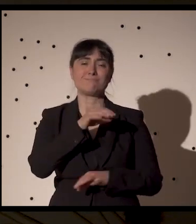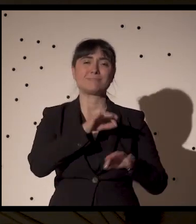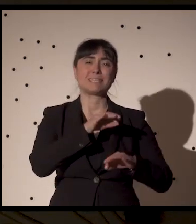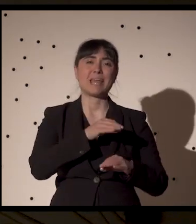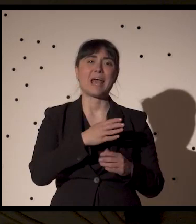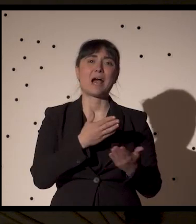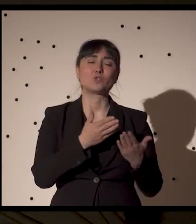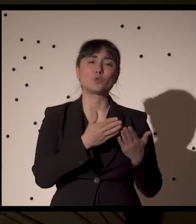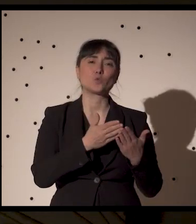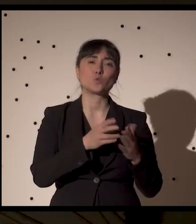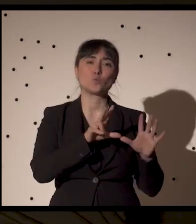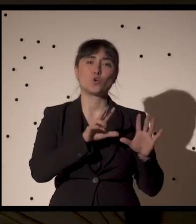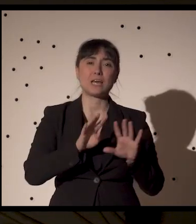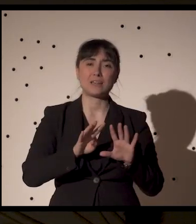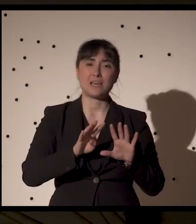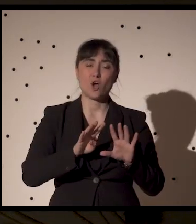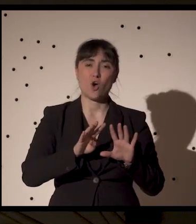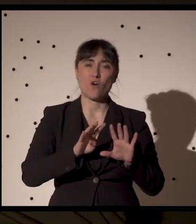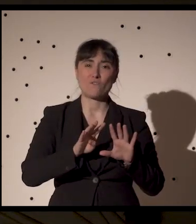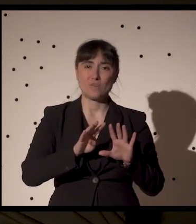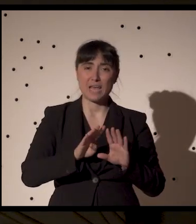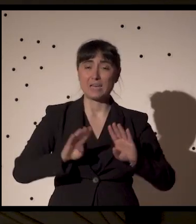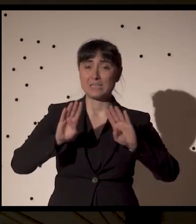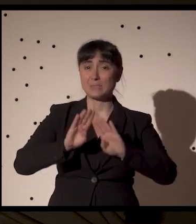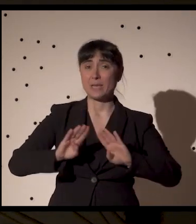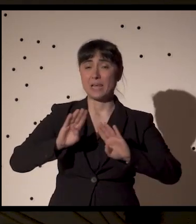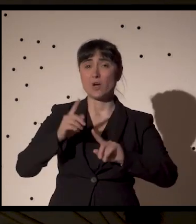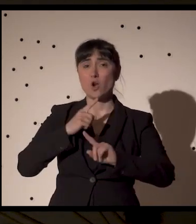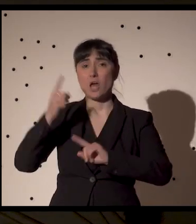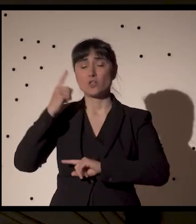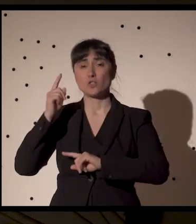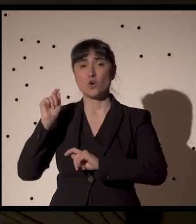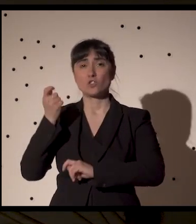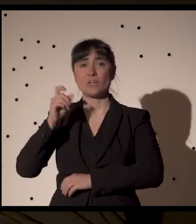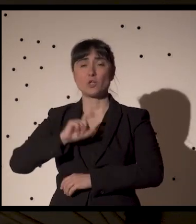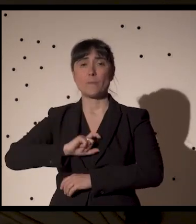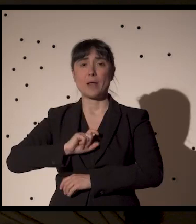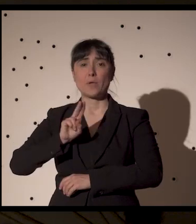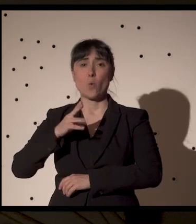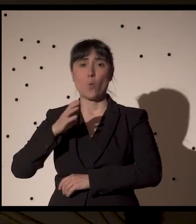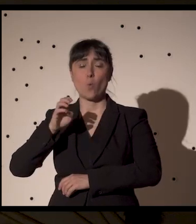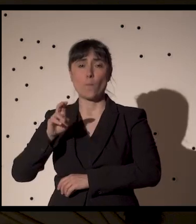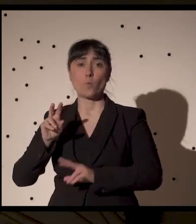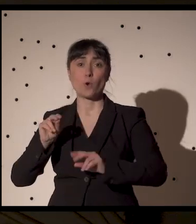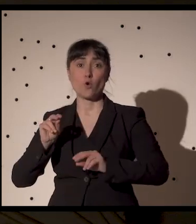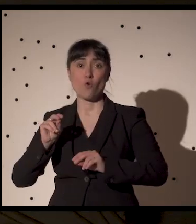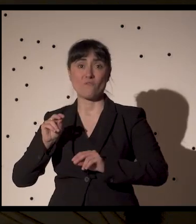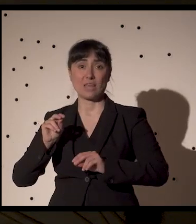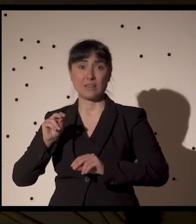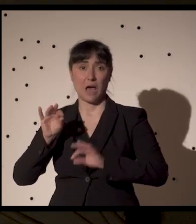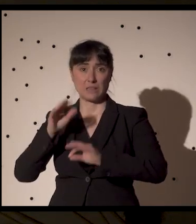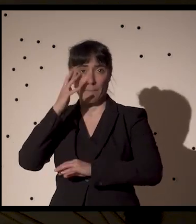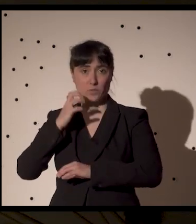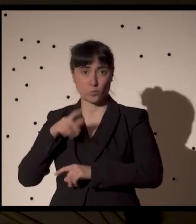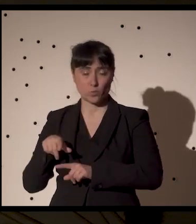testo che era risultato vincitore del premio hubu lo scorso anno come novità drammaturgica un riattraversamento